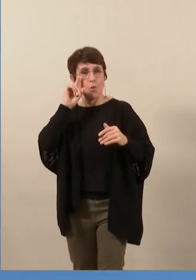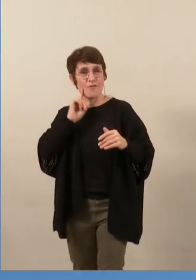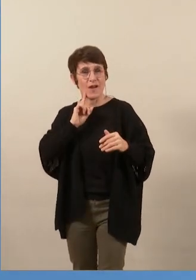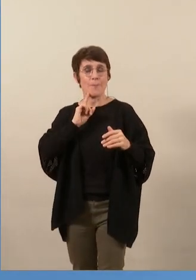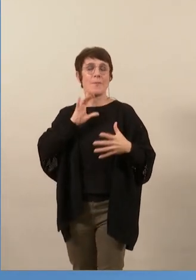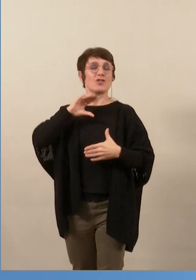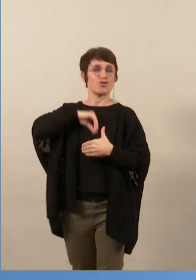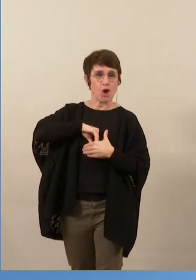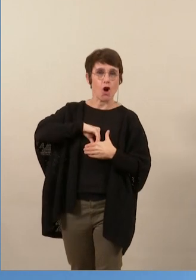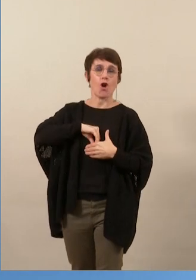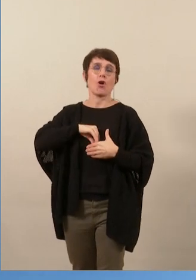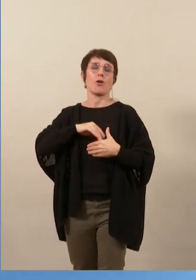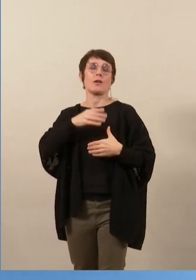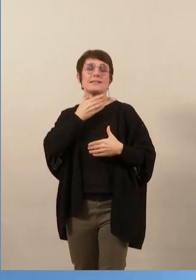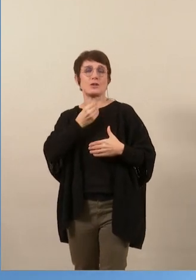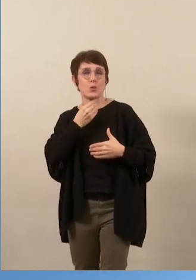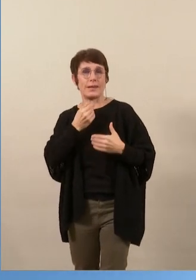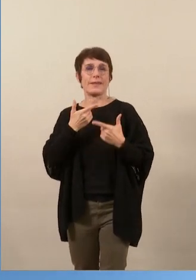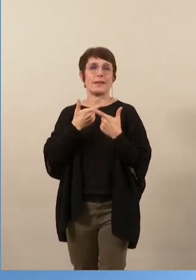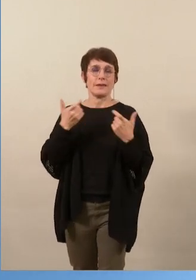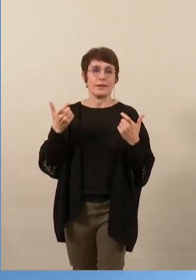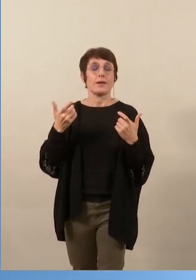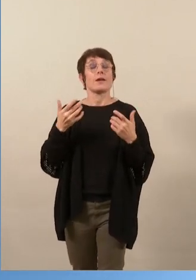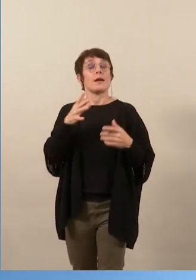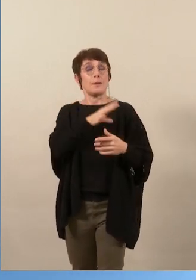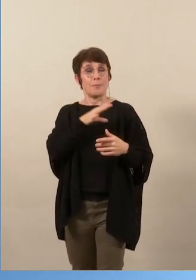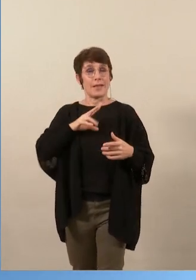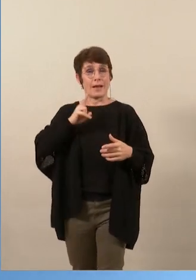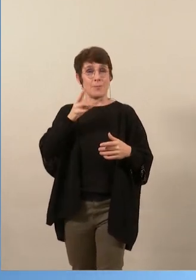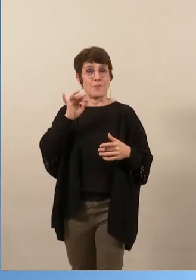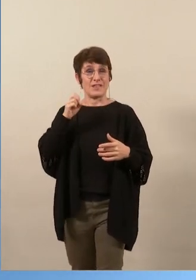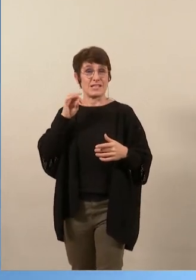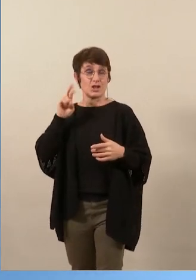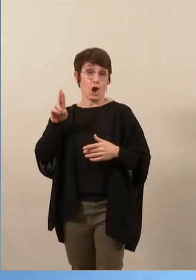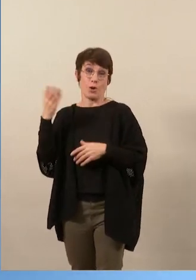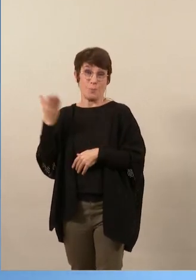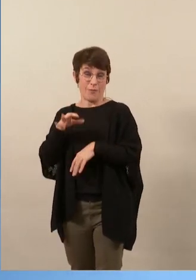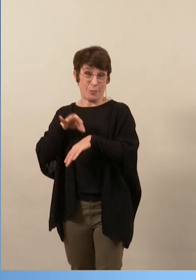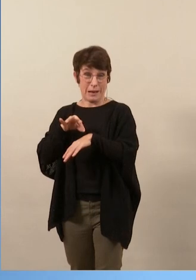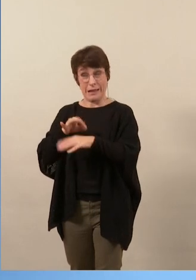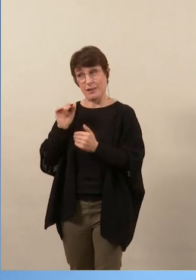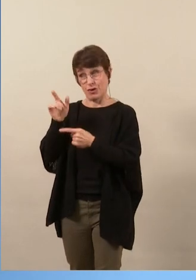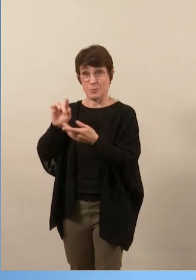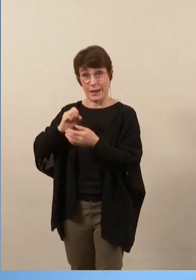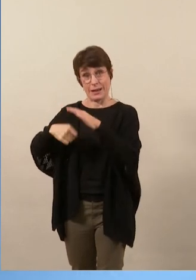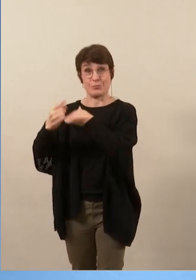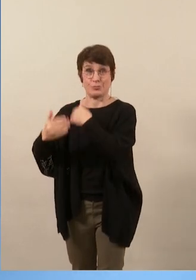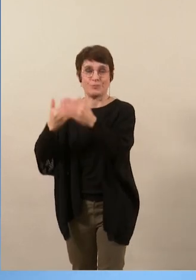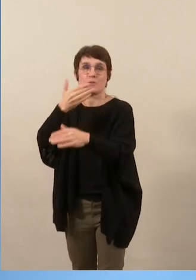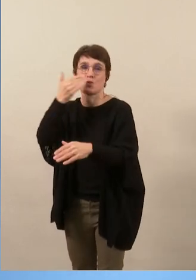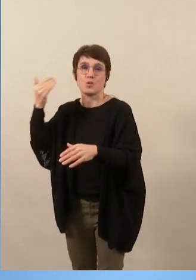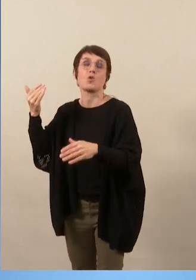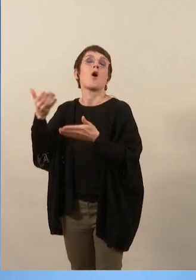et en l'absence de Laura fister auquel j'adresse tous mes vœux de rétablissement c'est Isabelle